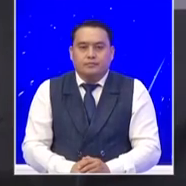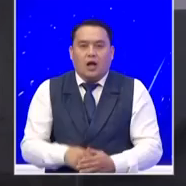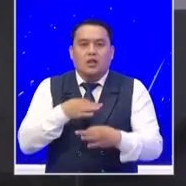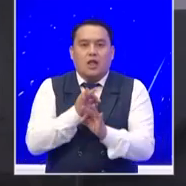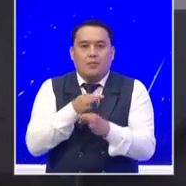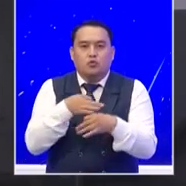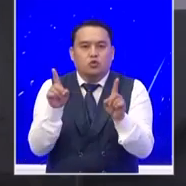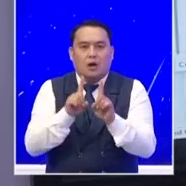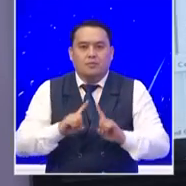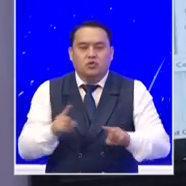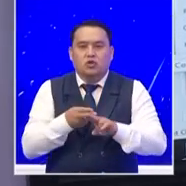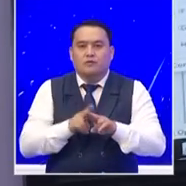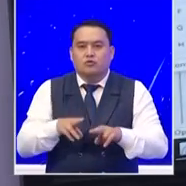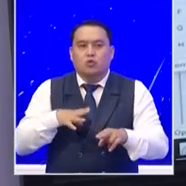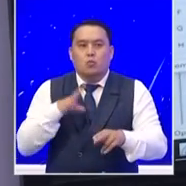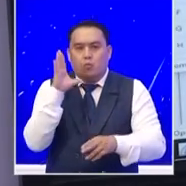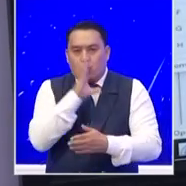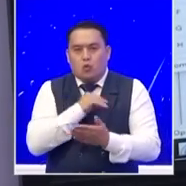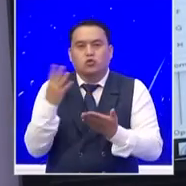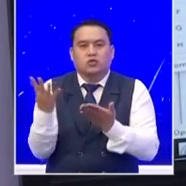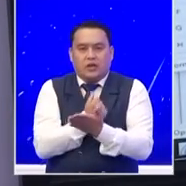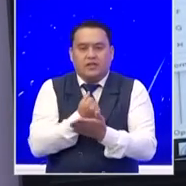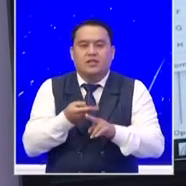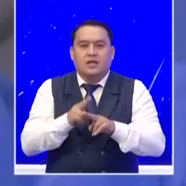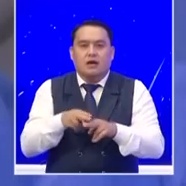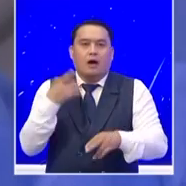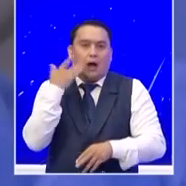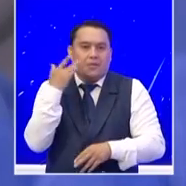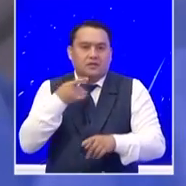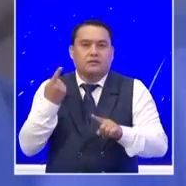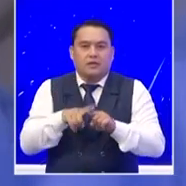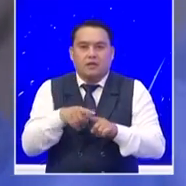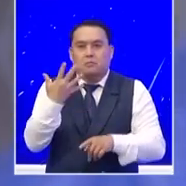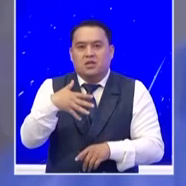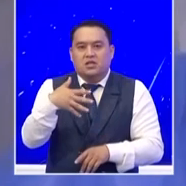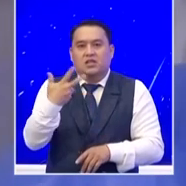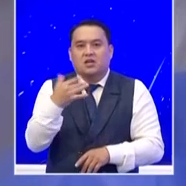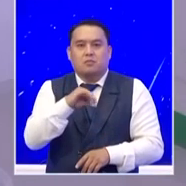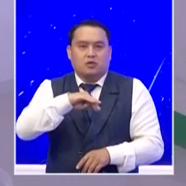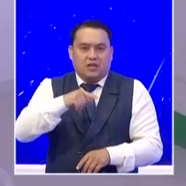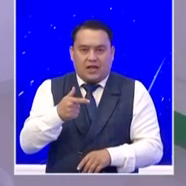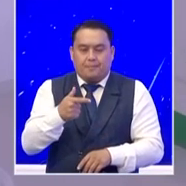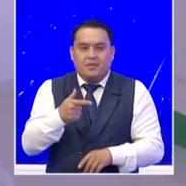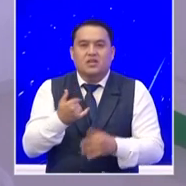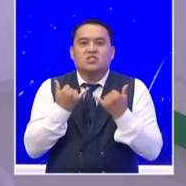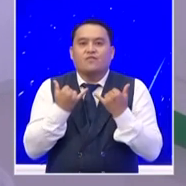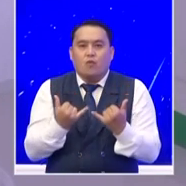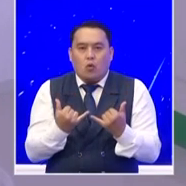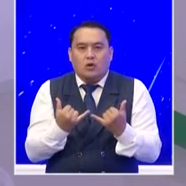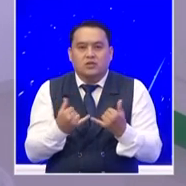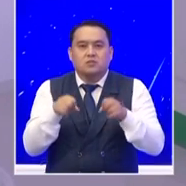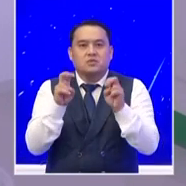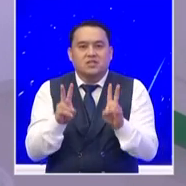ПЦР-лаборатория – универсальное средство в борьбе с коронавирусом. Американская техника обошлась в 53 миллиона тенге. На сегодня, по